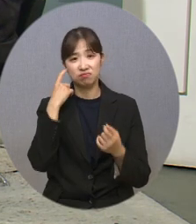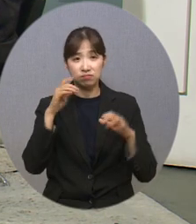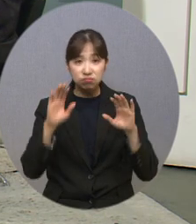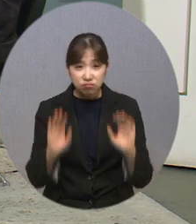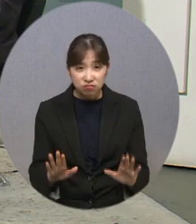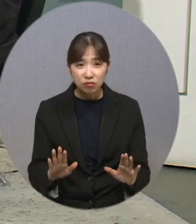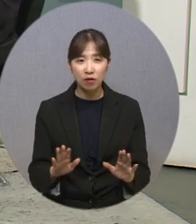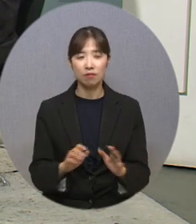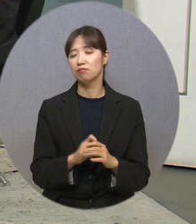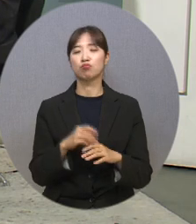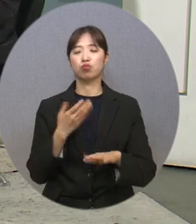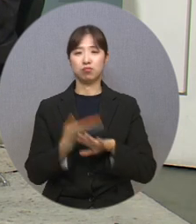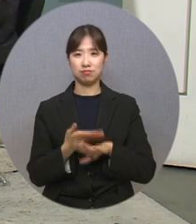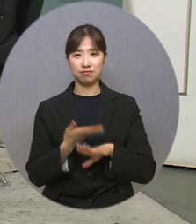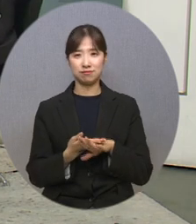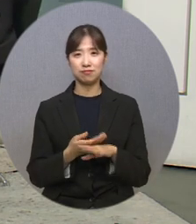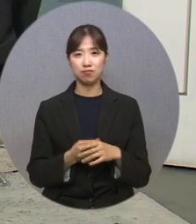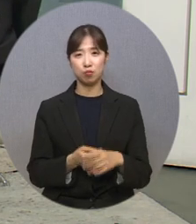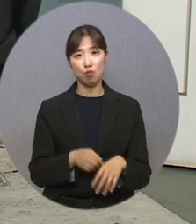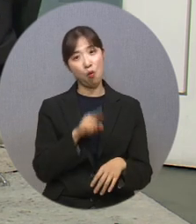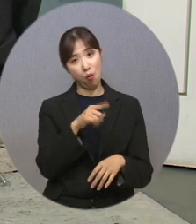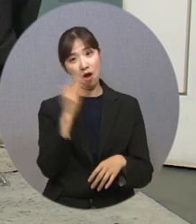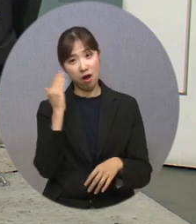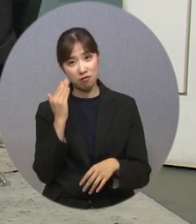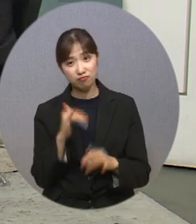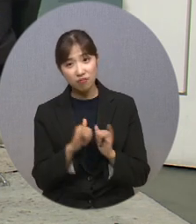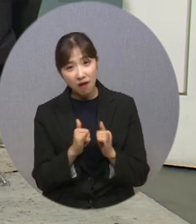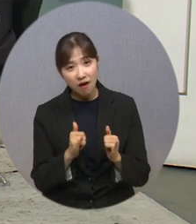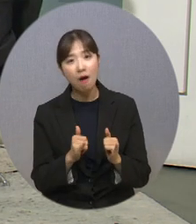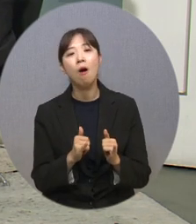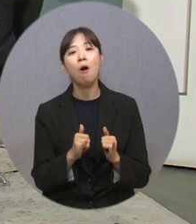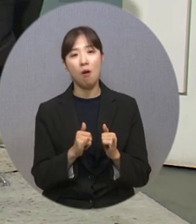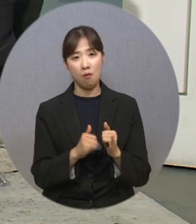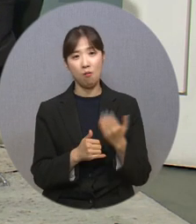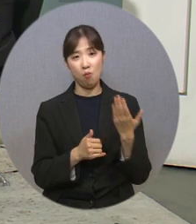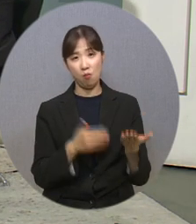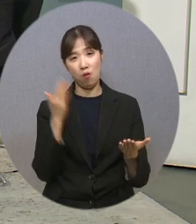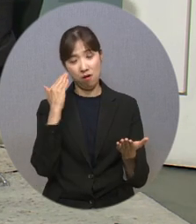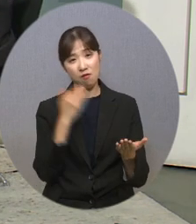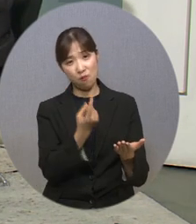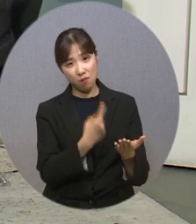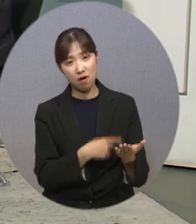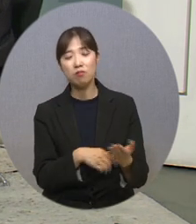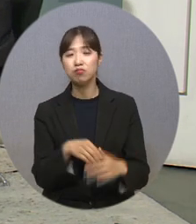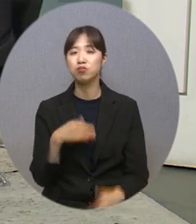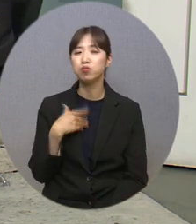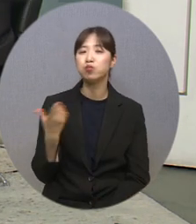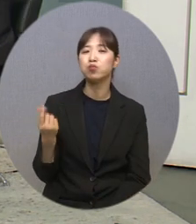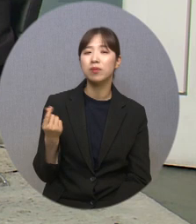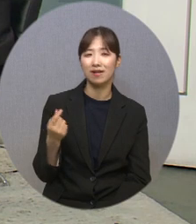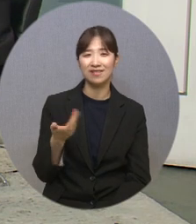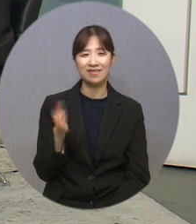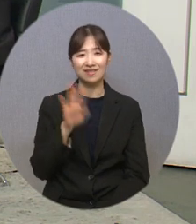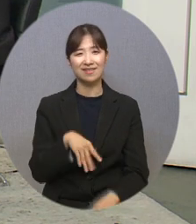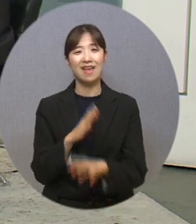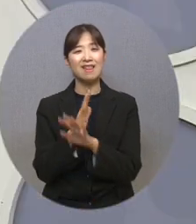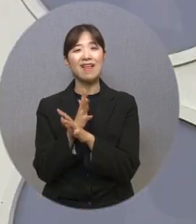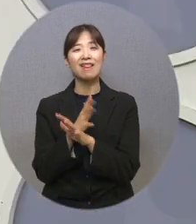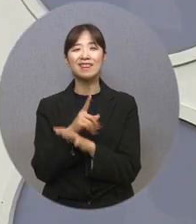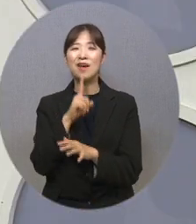보는데, 지금은 달라졌어요. 네가 한국에서 왔느냐? Are you Korean? 맞냐? 그렇다고 그러면 장난